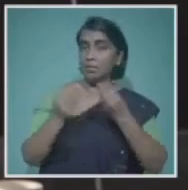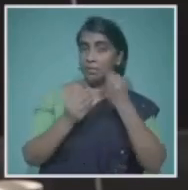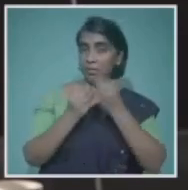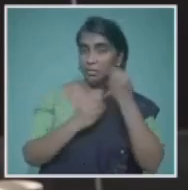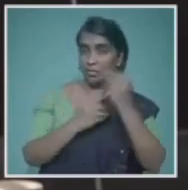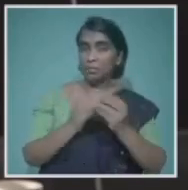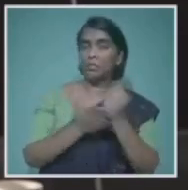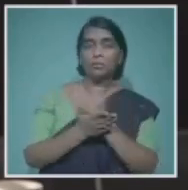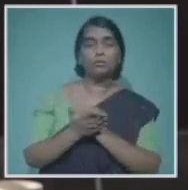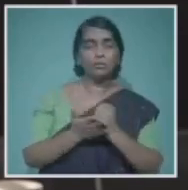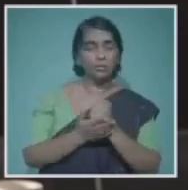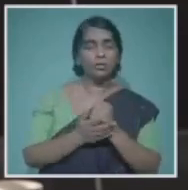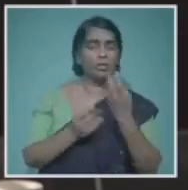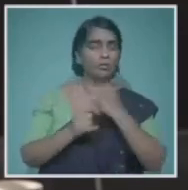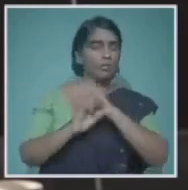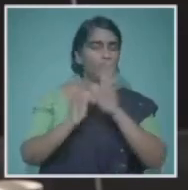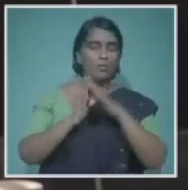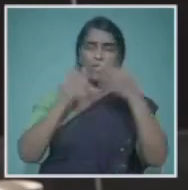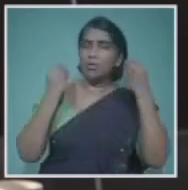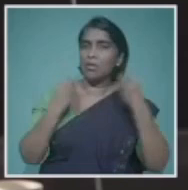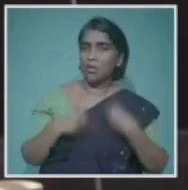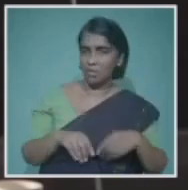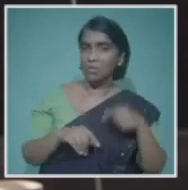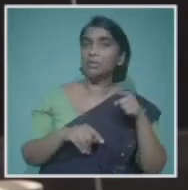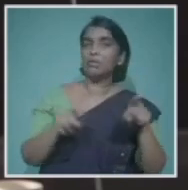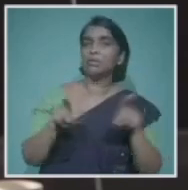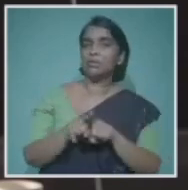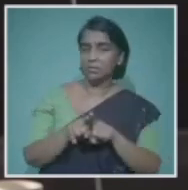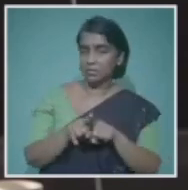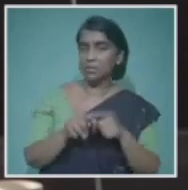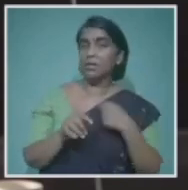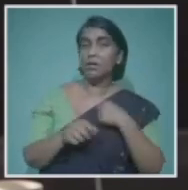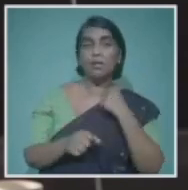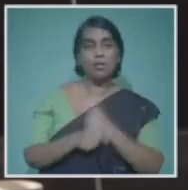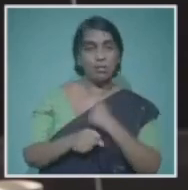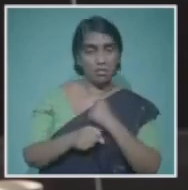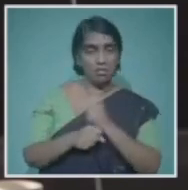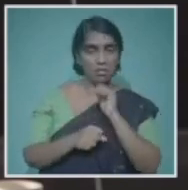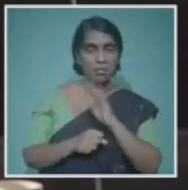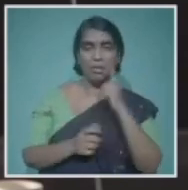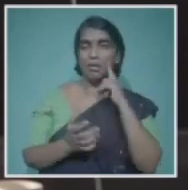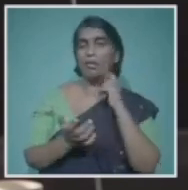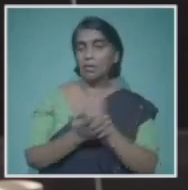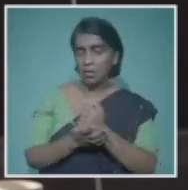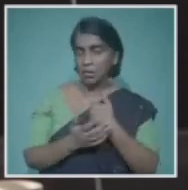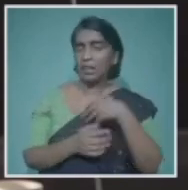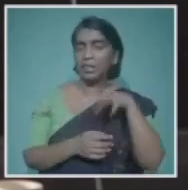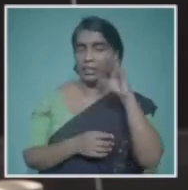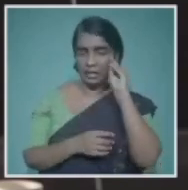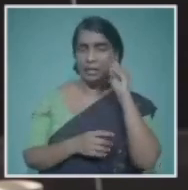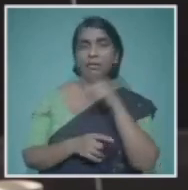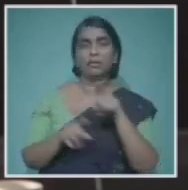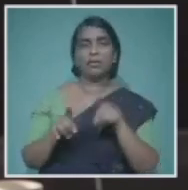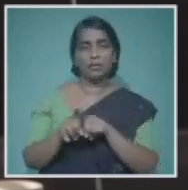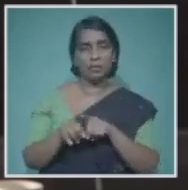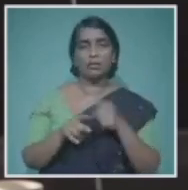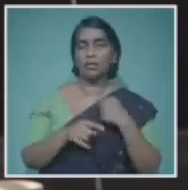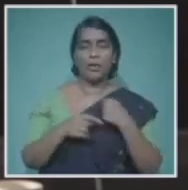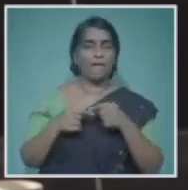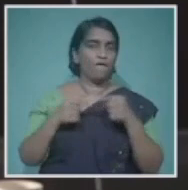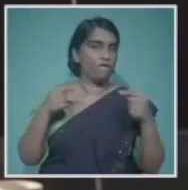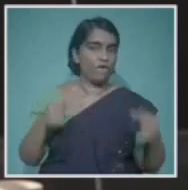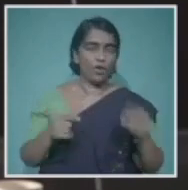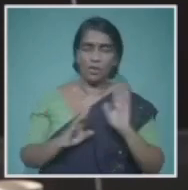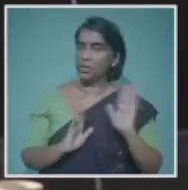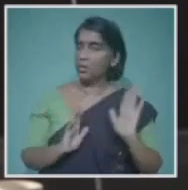වුණොත් සම්පූර්ණ මූල පද්ධතිය කඩාගෙන වැටෙනවා. ඒ නිසා අපිට රාජ්‍යයට තියෙන අපහසුතාවය තේරෙනවා. ඒ නිසා අපි මේකට විරුද්ධ වෙන්නේ